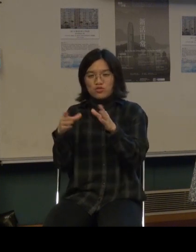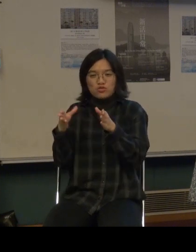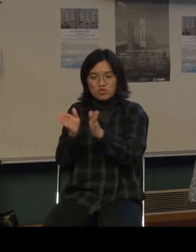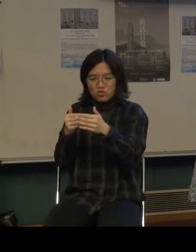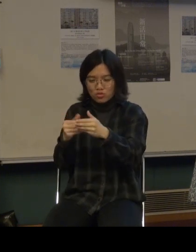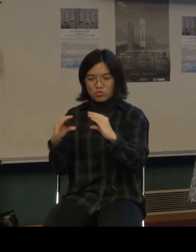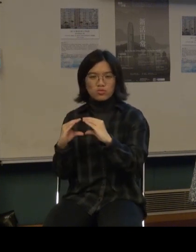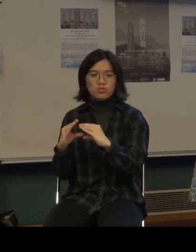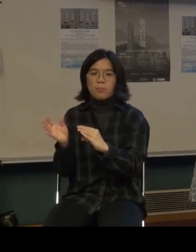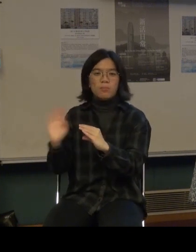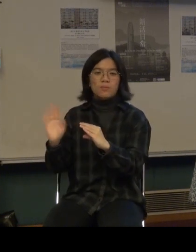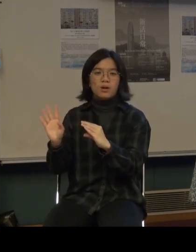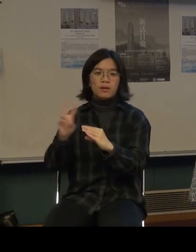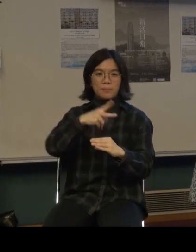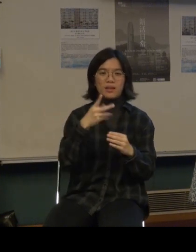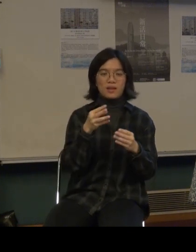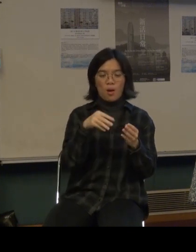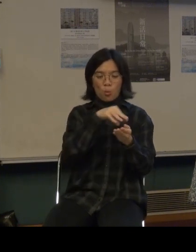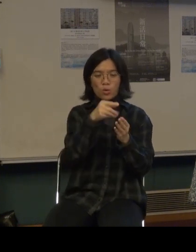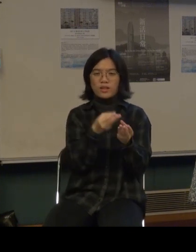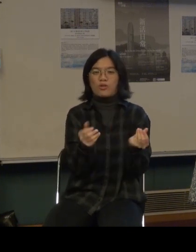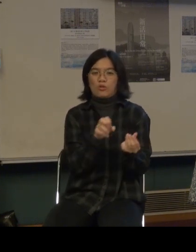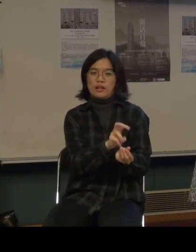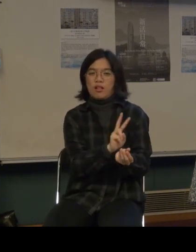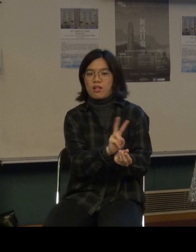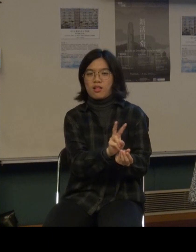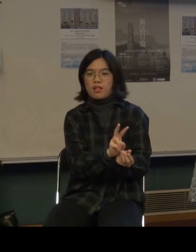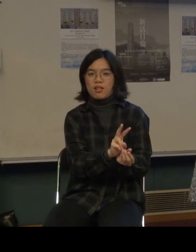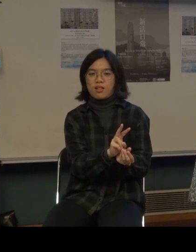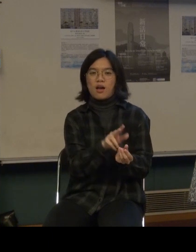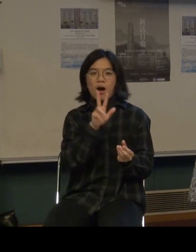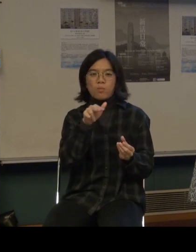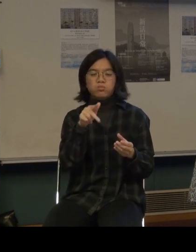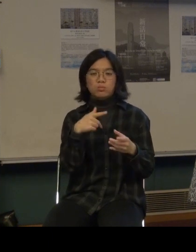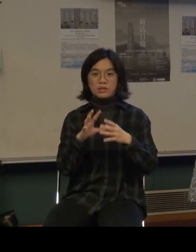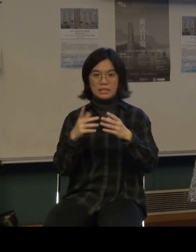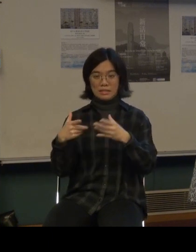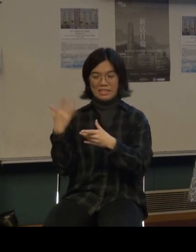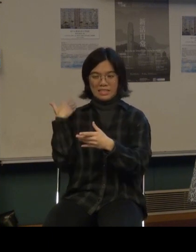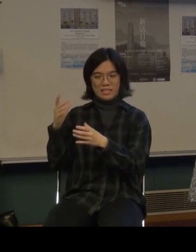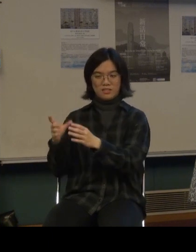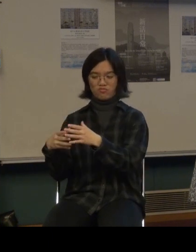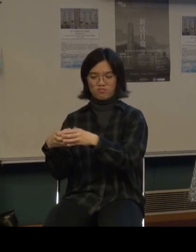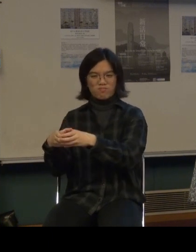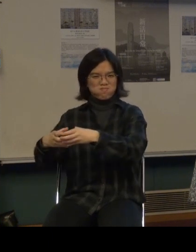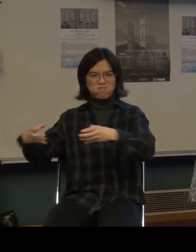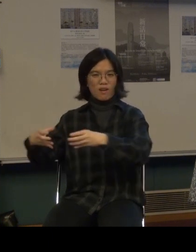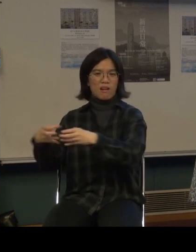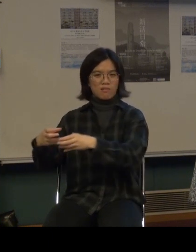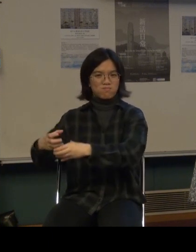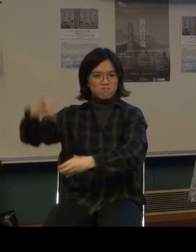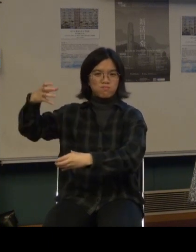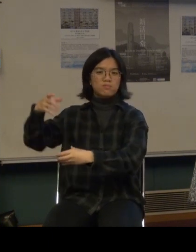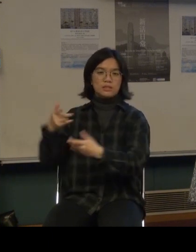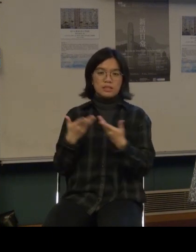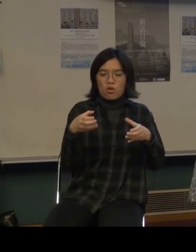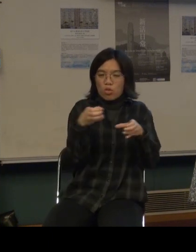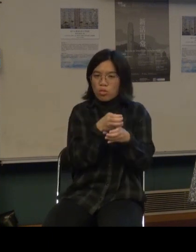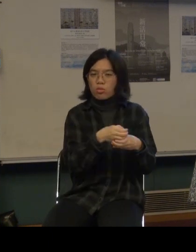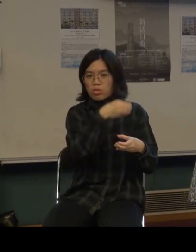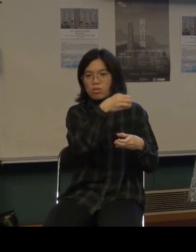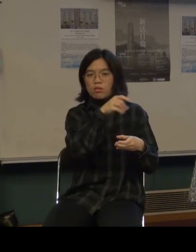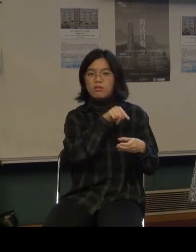磚柱啦。咁啊，所以個柱嗰個 size 咧，你見啊細咗好多。咁啊，每一個街市都係咁嘅樣嘅，就